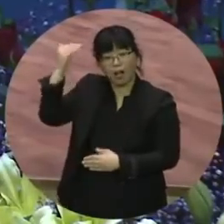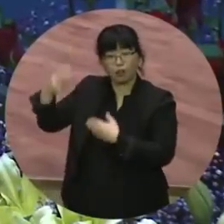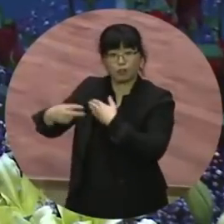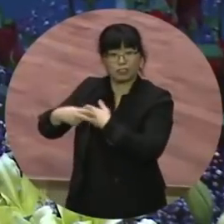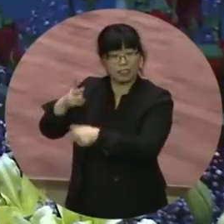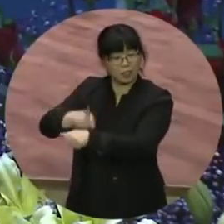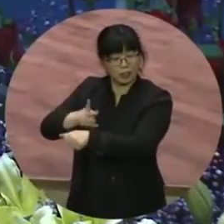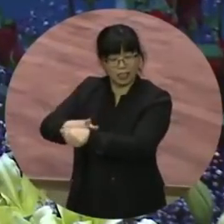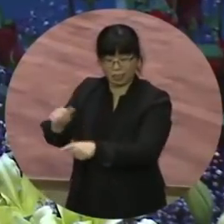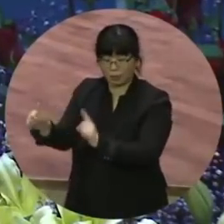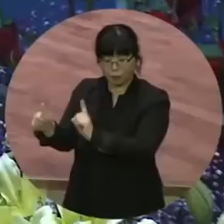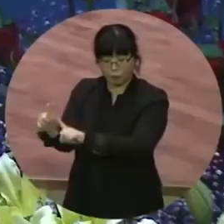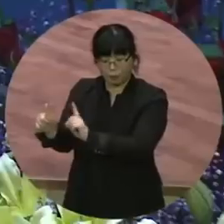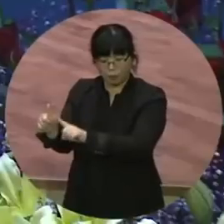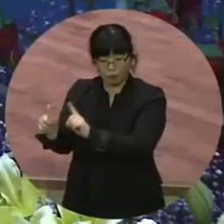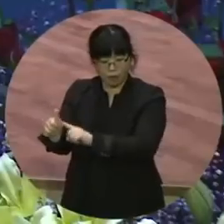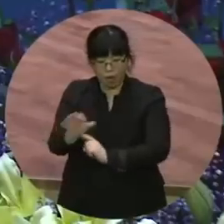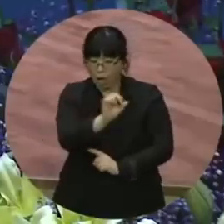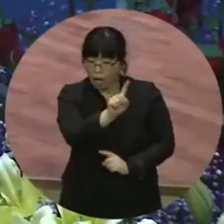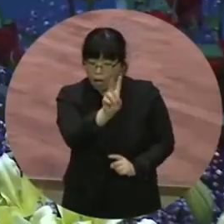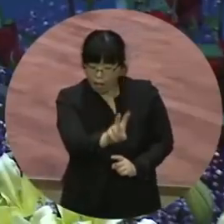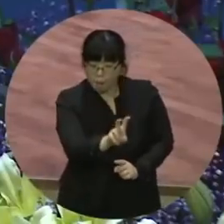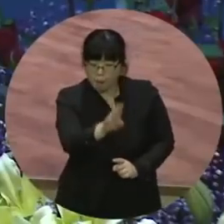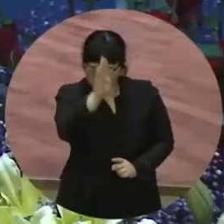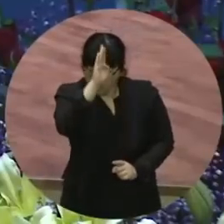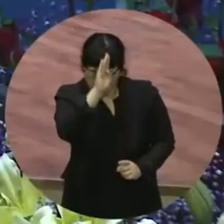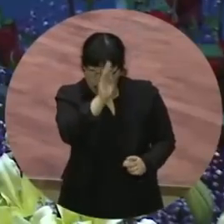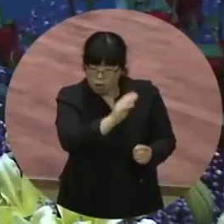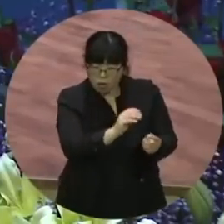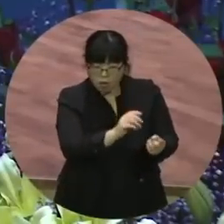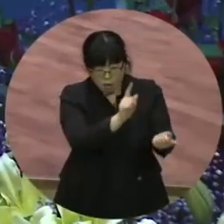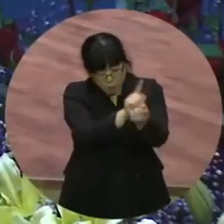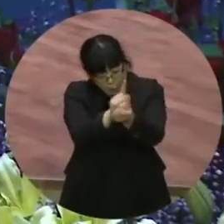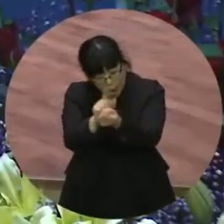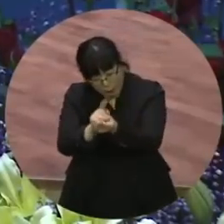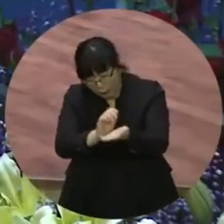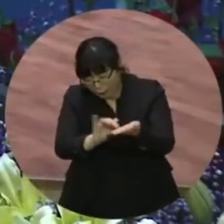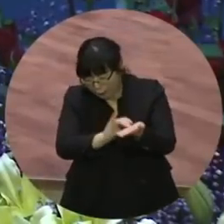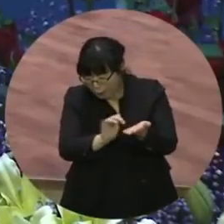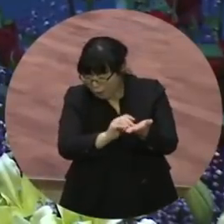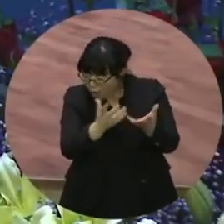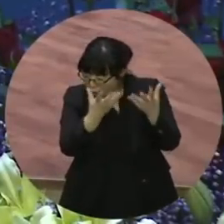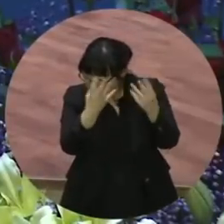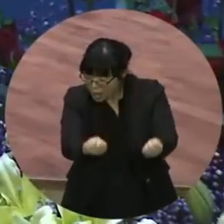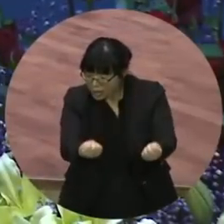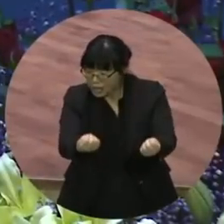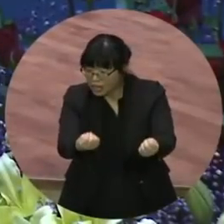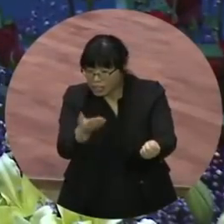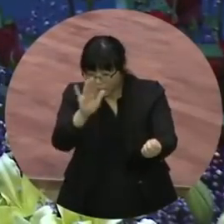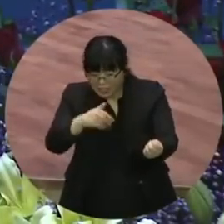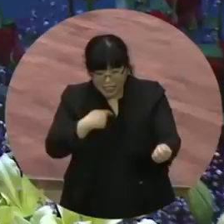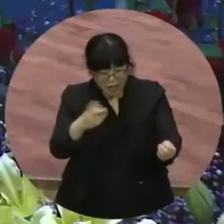많이 받는데 어떻게 하면 암에 안 걸리느냐? 첫째, 스트레스 받지 마라 그랬어.